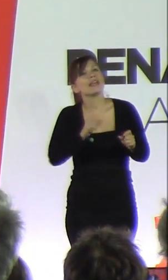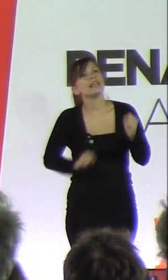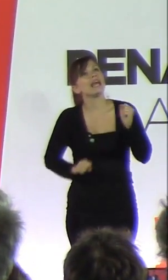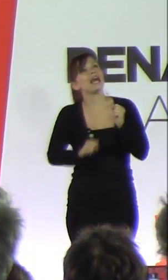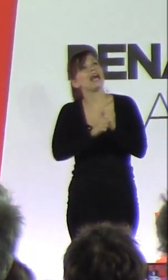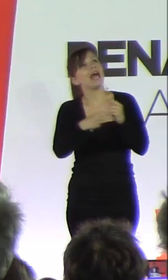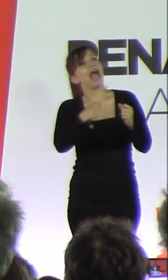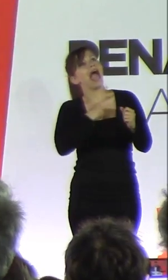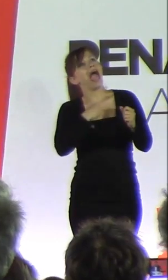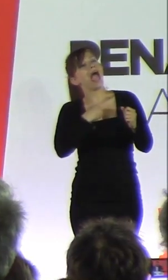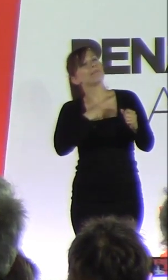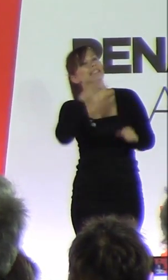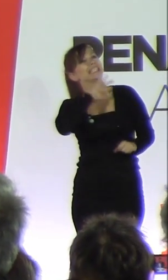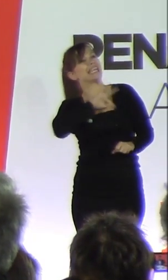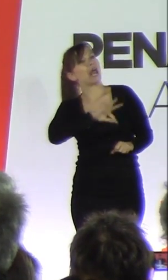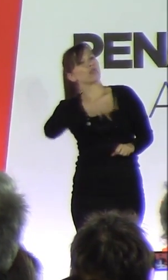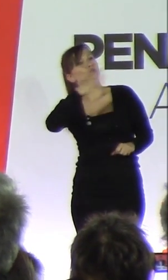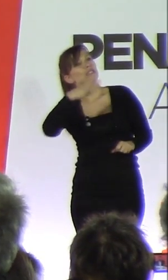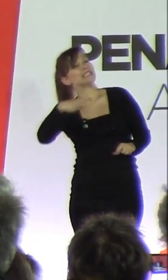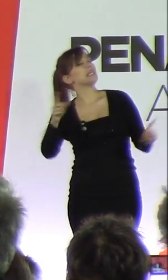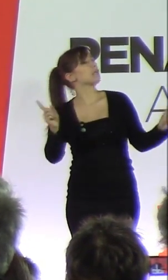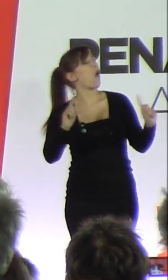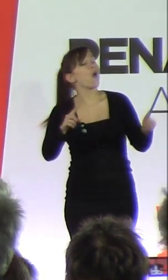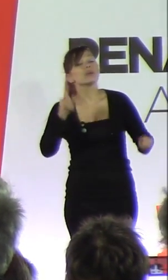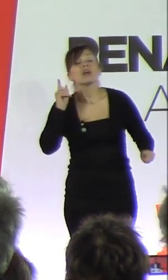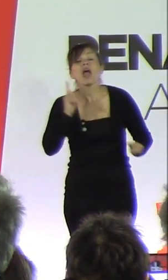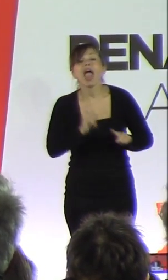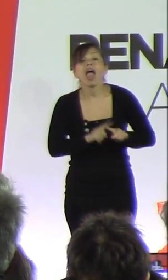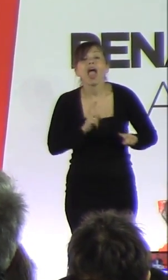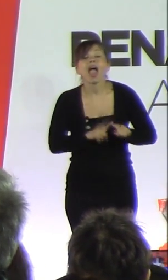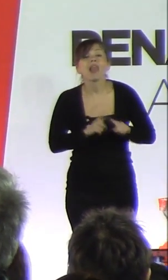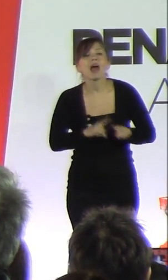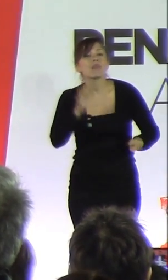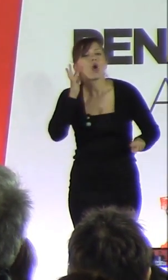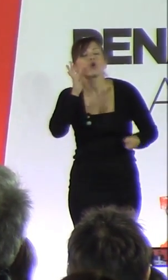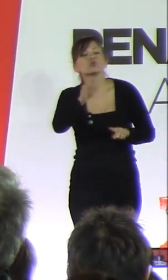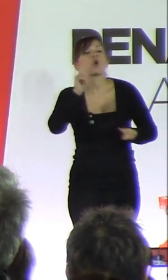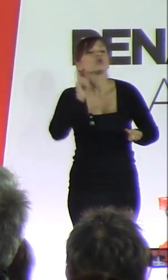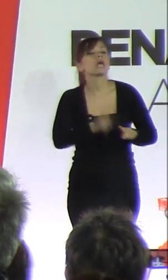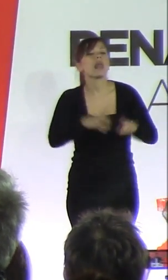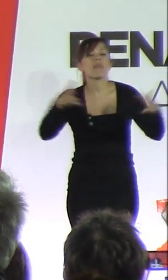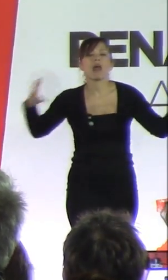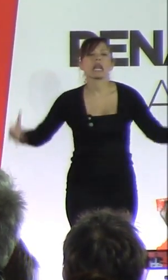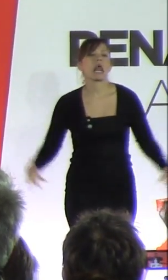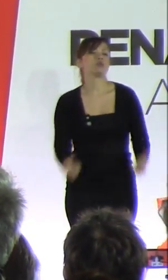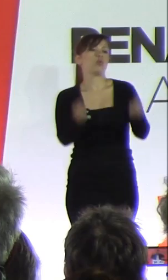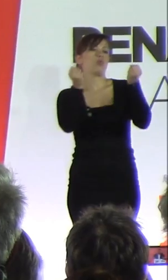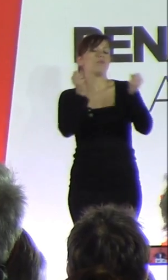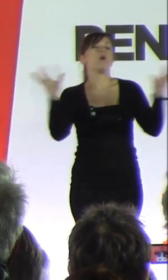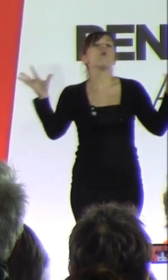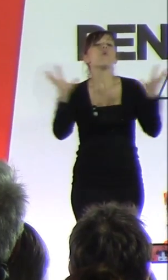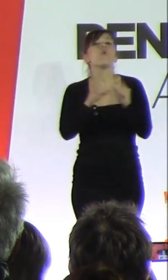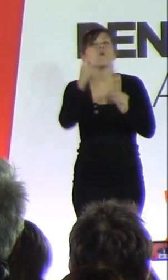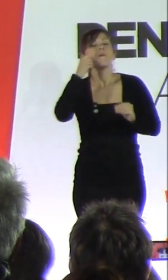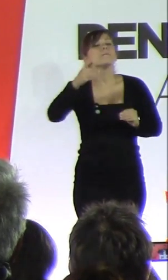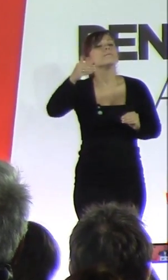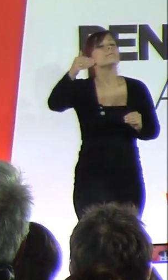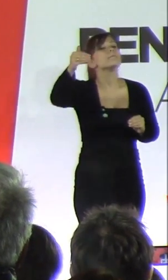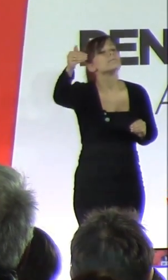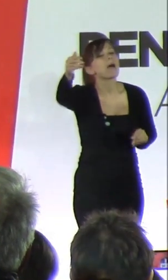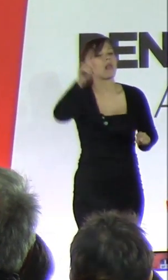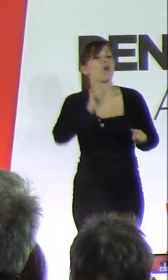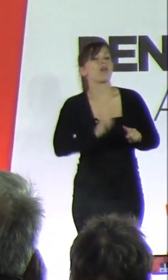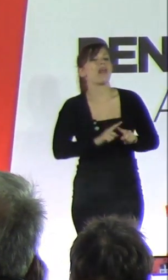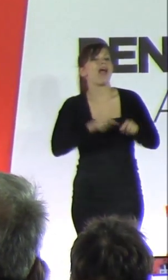την αριστερά. Είναι ένας αγώνας για την Ελλάδα και για το λαό μας. Είναι ένας αγώνας για το μέλλον, την προκοπή, την προοπτική αυτού